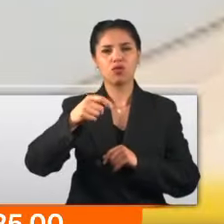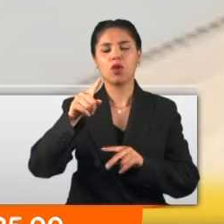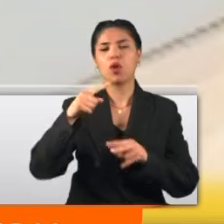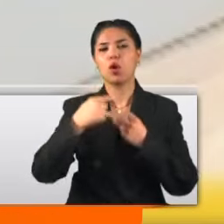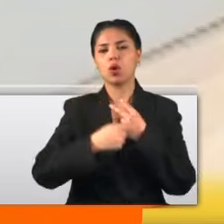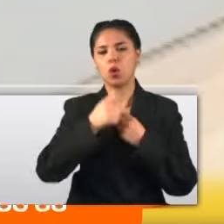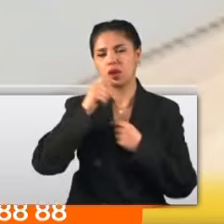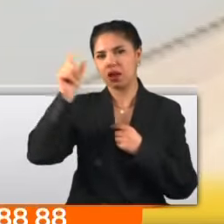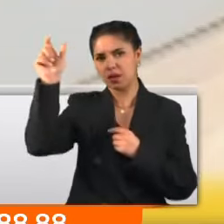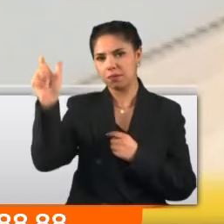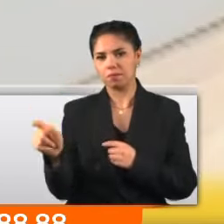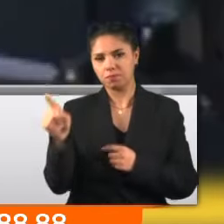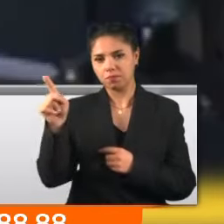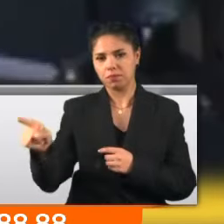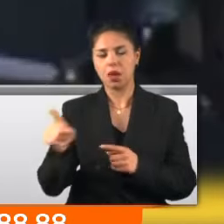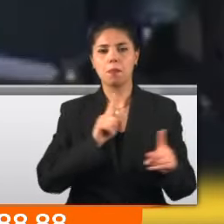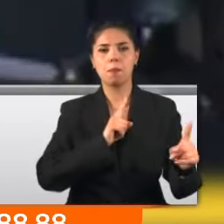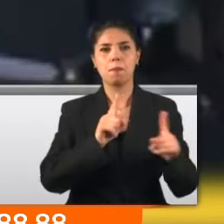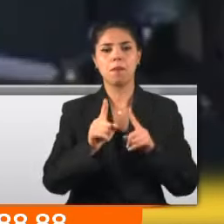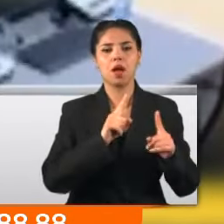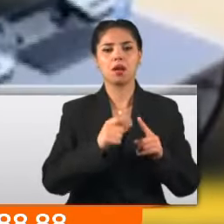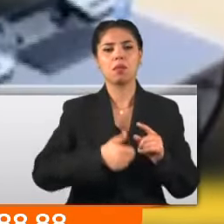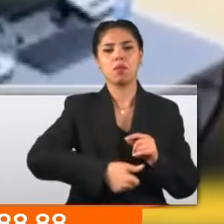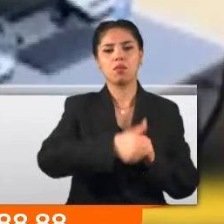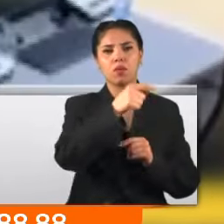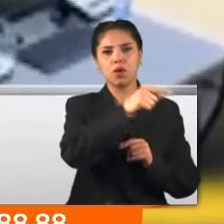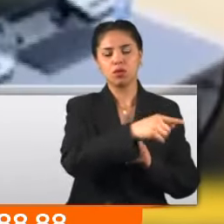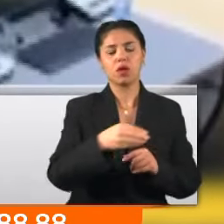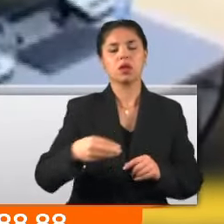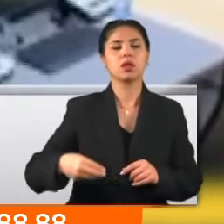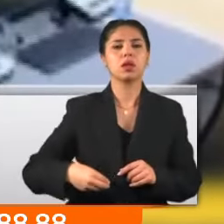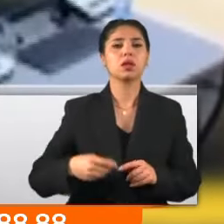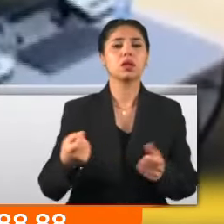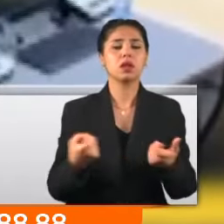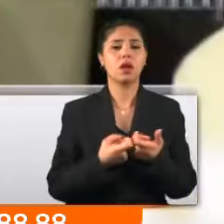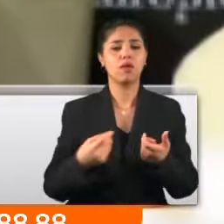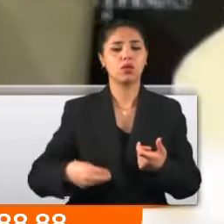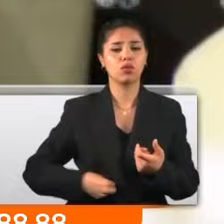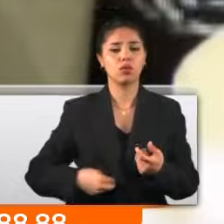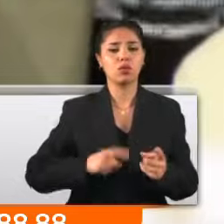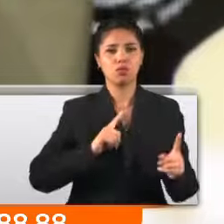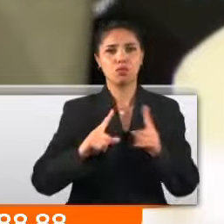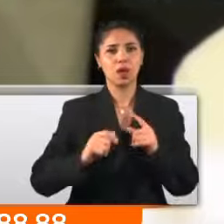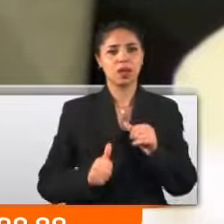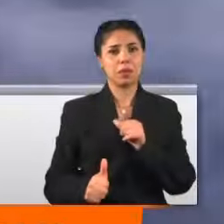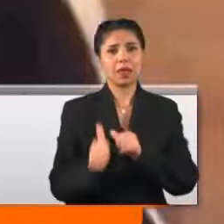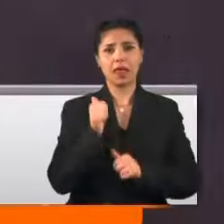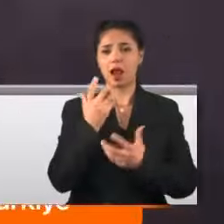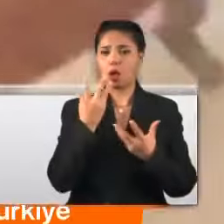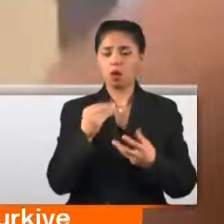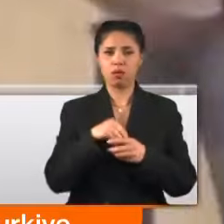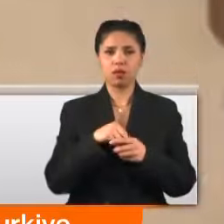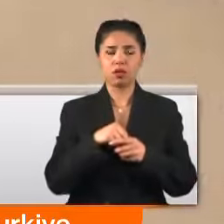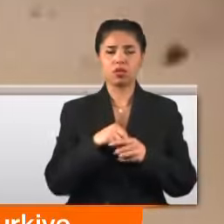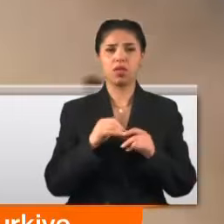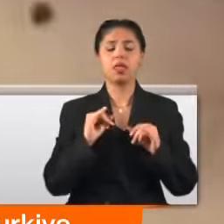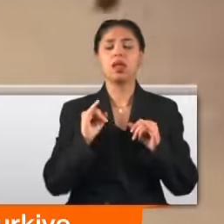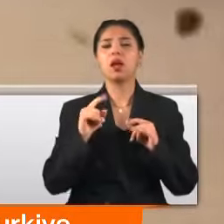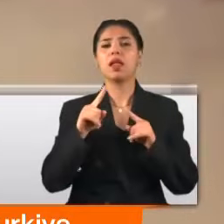Uluslararası Ceza Mahkemesi Başkanı Fatou Bensouda'yı savaş suçları davasını geri çekmesi için tehdit etti.